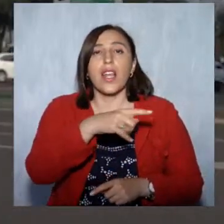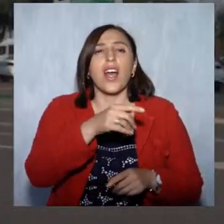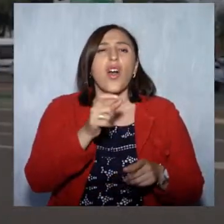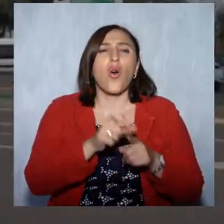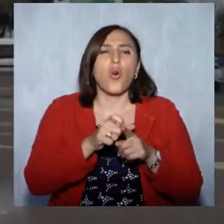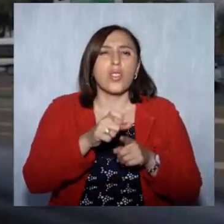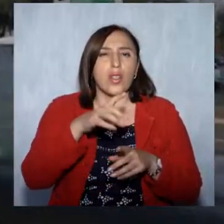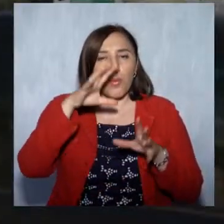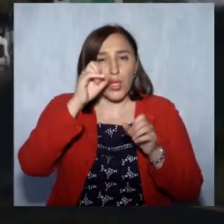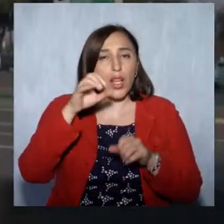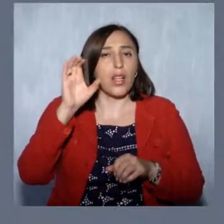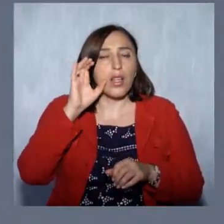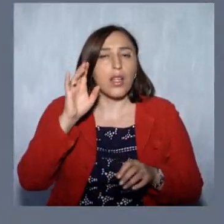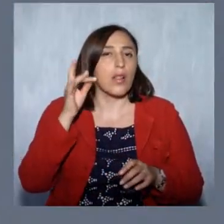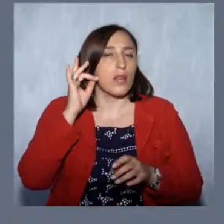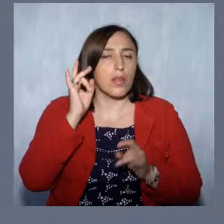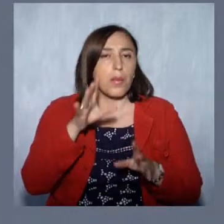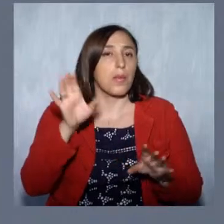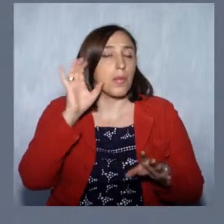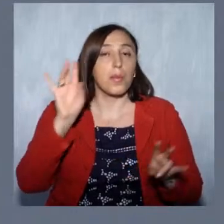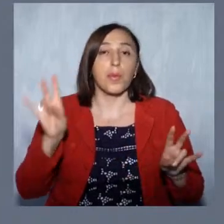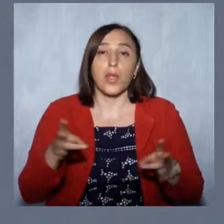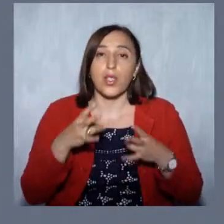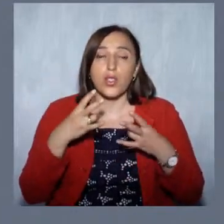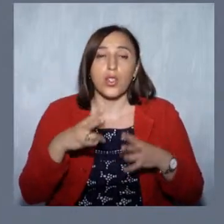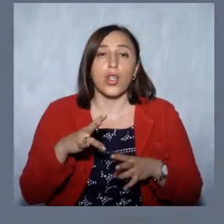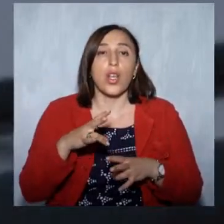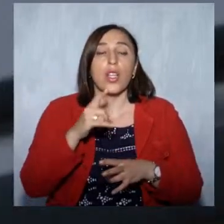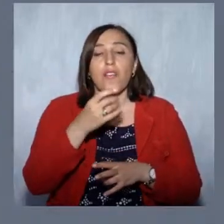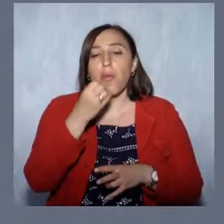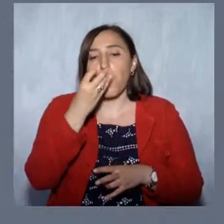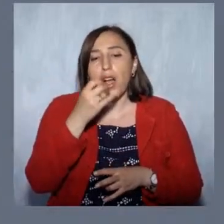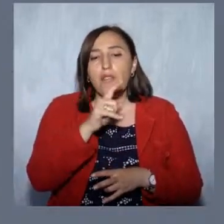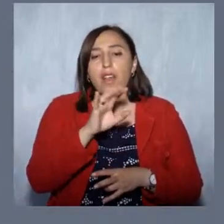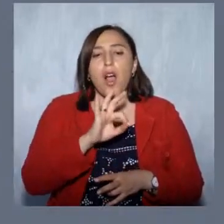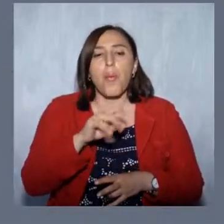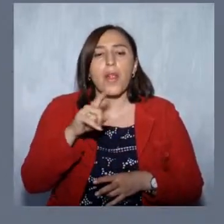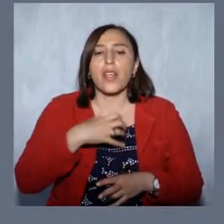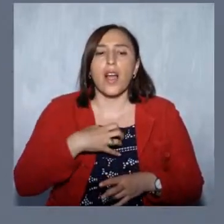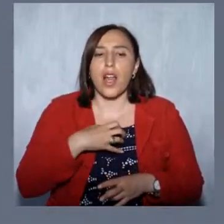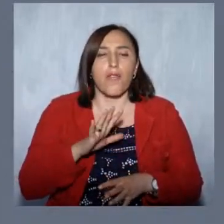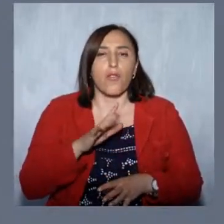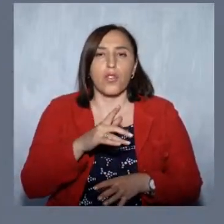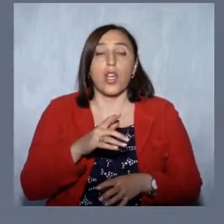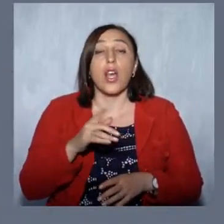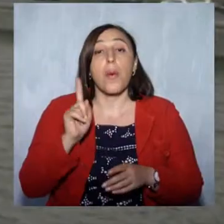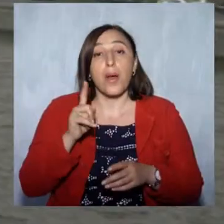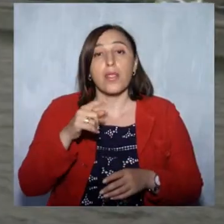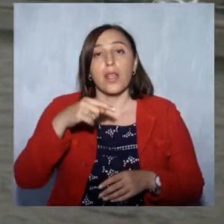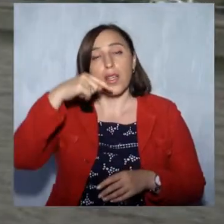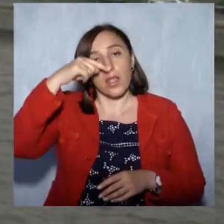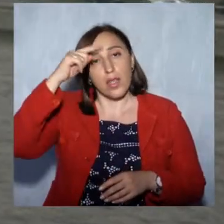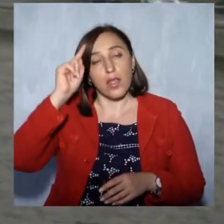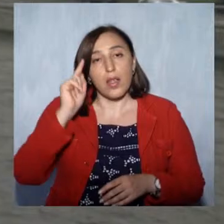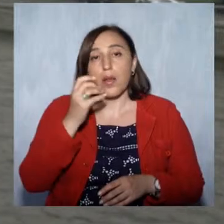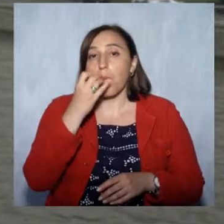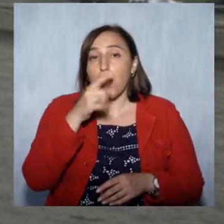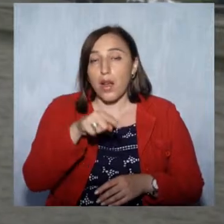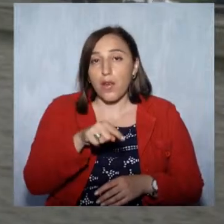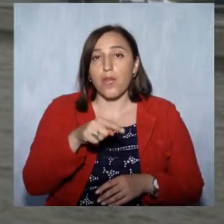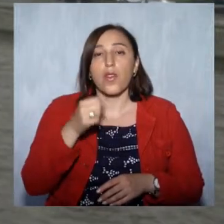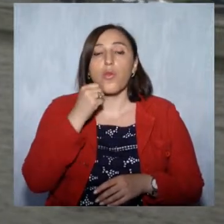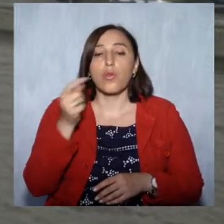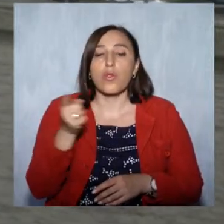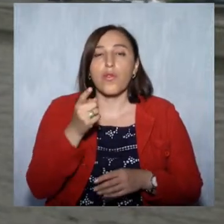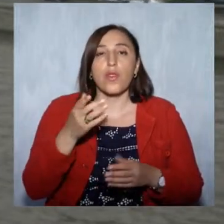որևէ ազդեցություն չունեն Ադրբեջանում և որևէ ձևով չեն արտահայտում Բաքվի դիրքորոշումը։ Մինչդեռ Մոսկվայի և Բաքվի միջև տարաձայնությունները